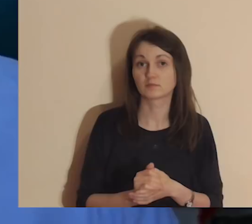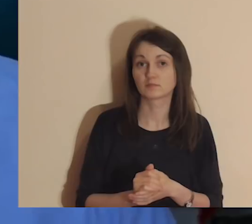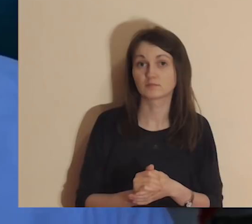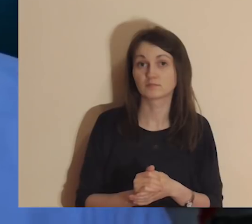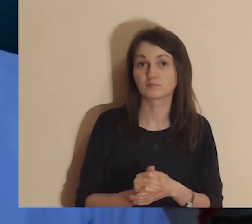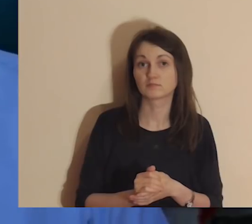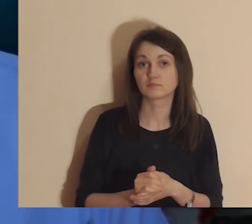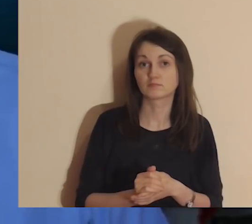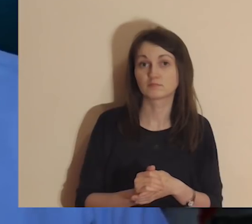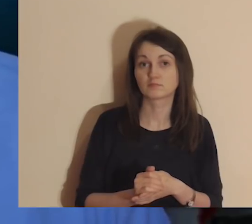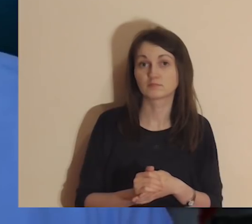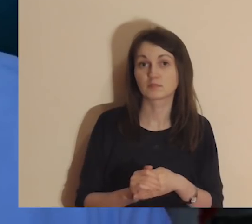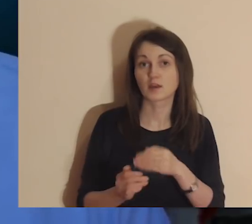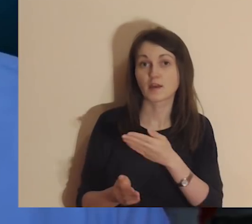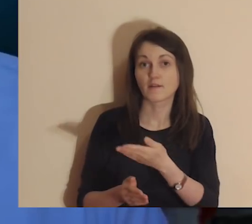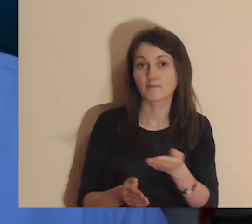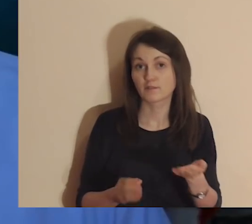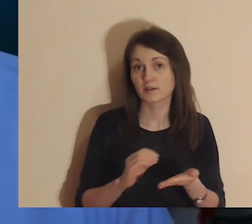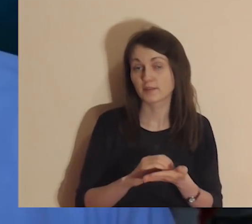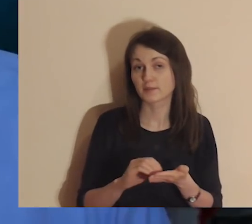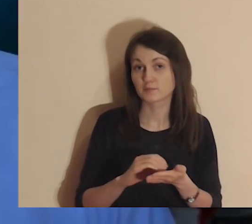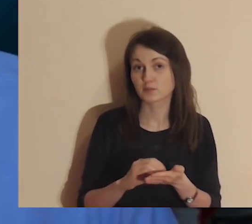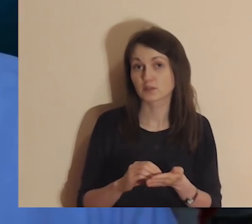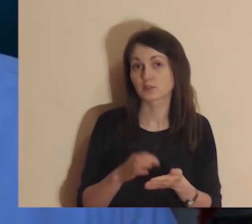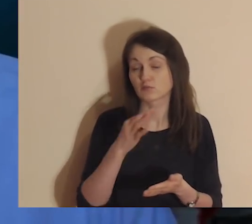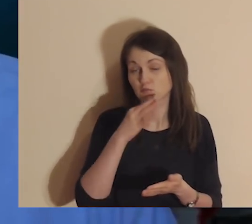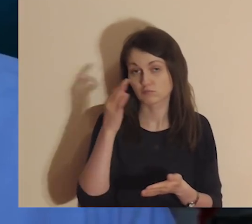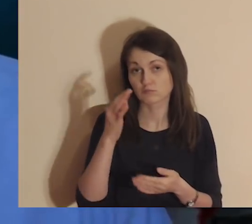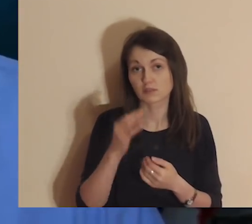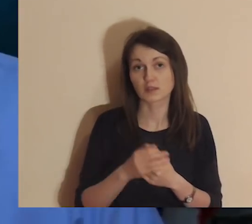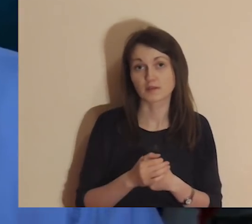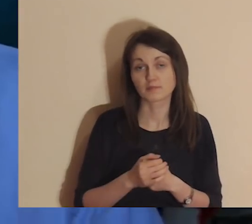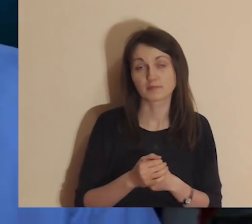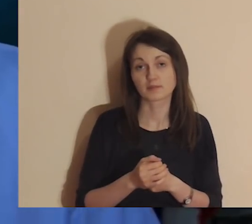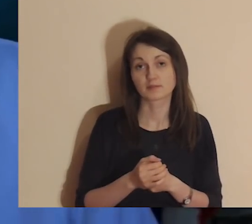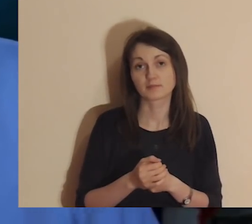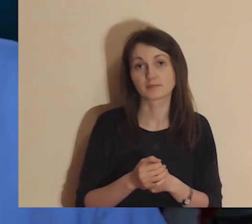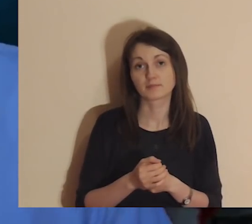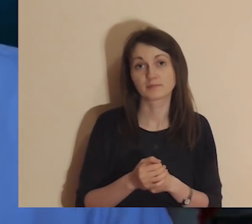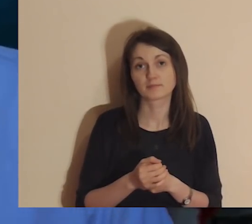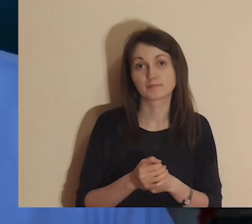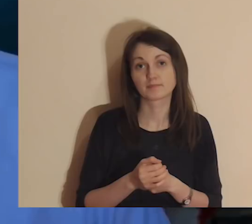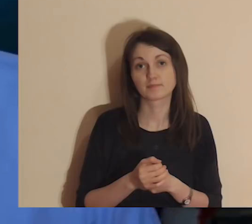dotyka. Więc każde napisanie tam wiadomości sprzyja jakości medytacji później.